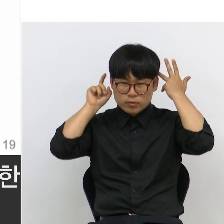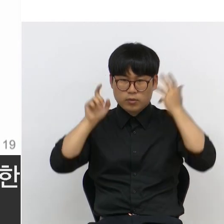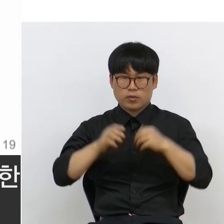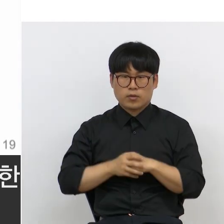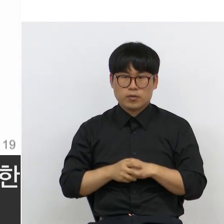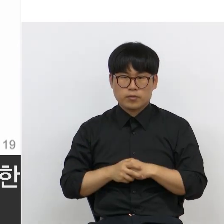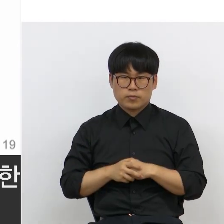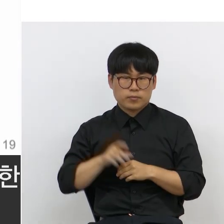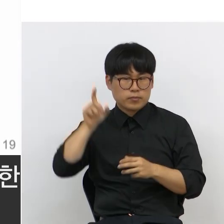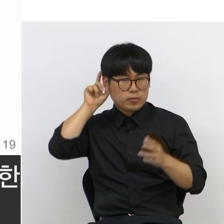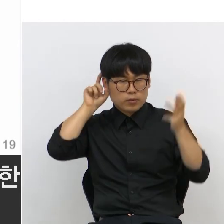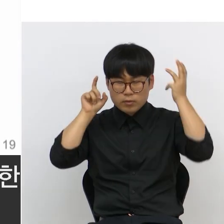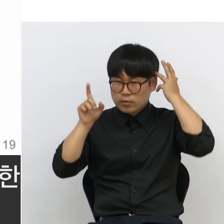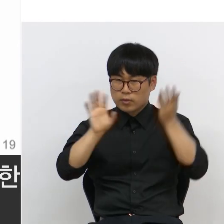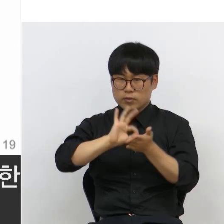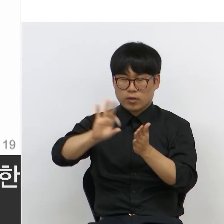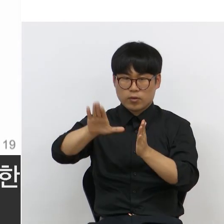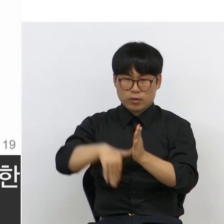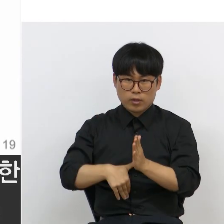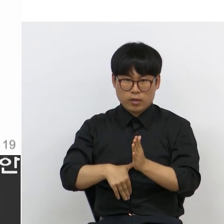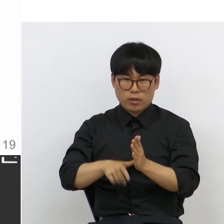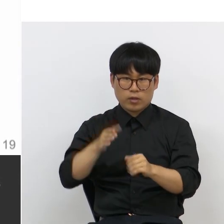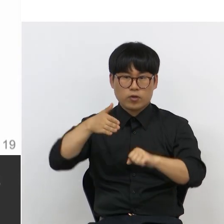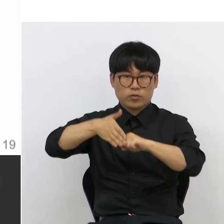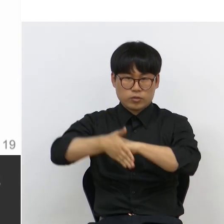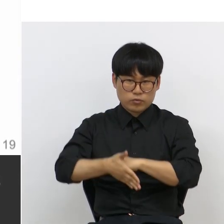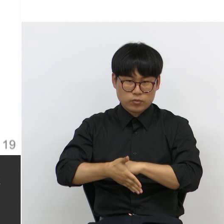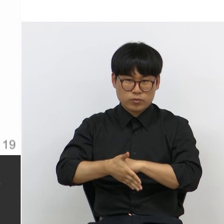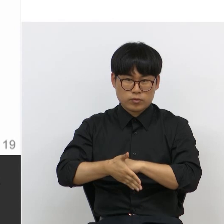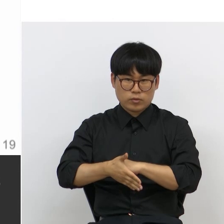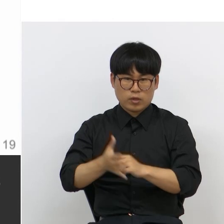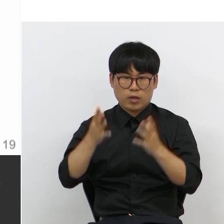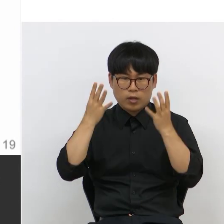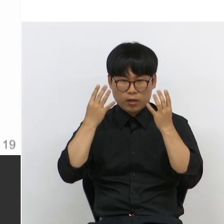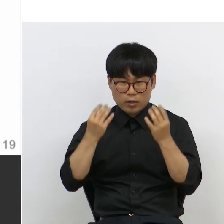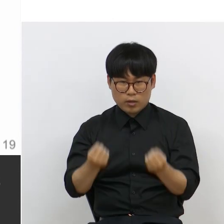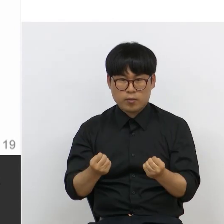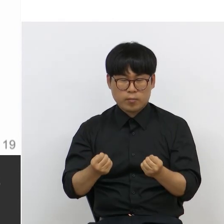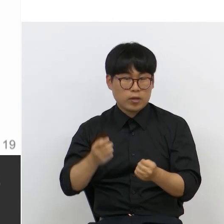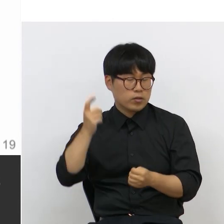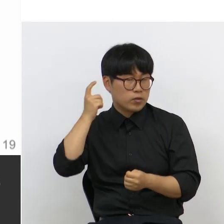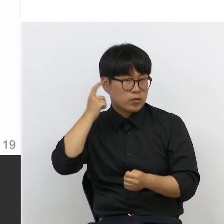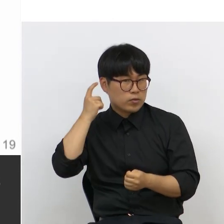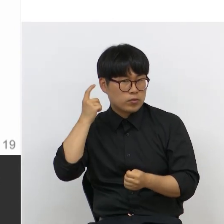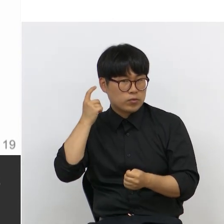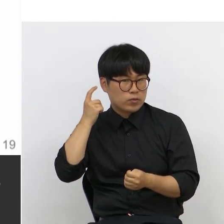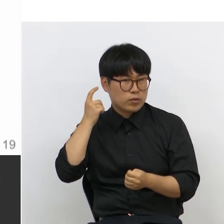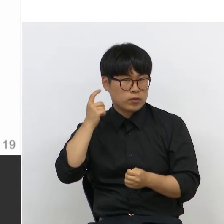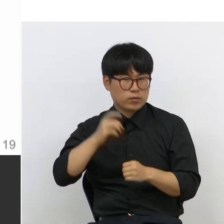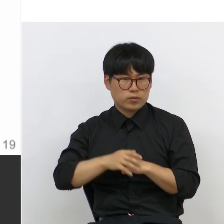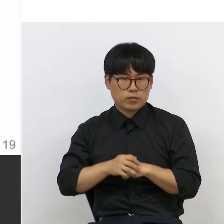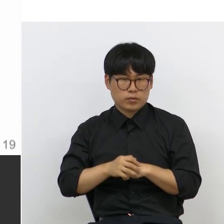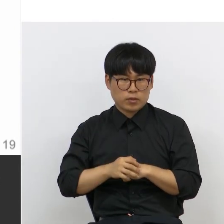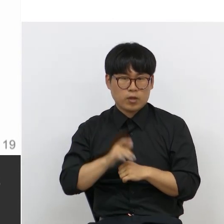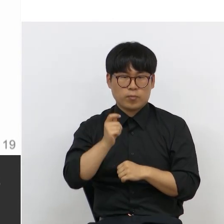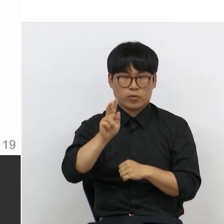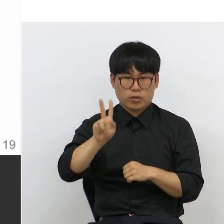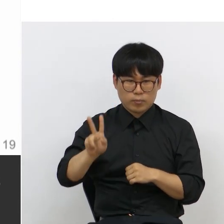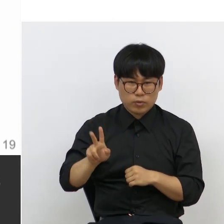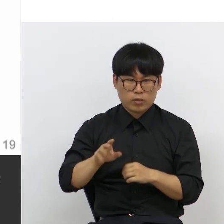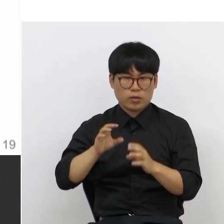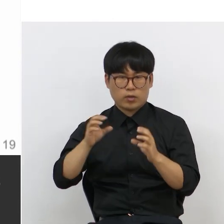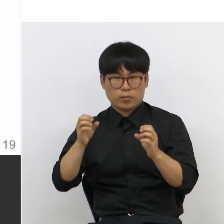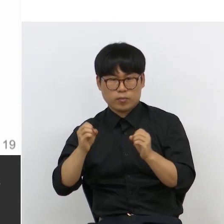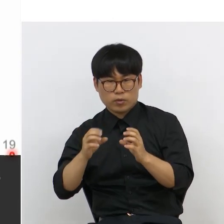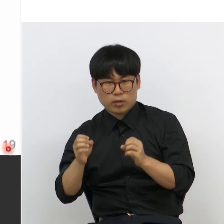쓰고 한쪽을 보청기를 쓰면은 이런 식으로 많은 뭐 소리가 듣는 TV를 보는 능력,